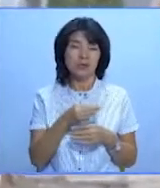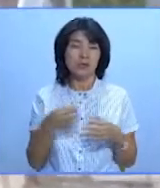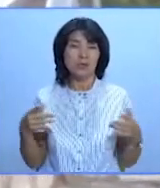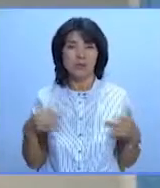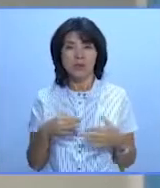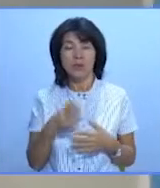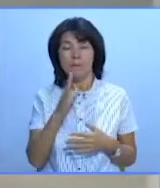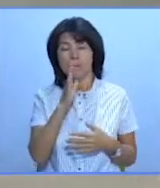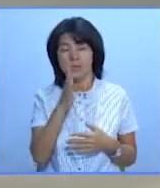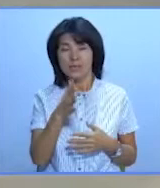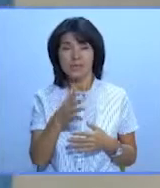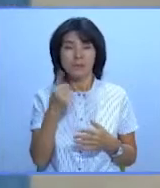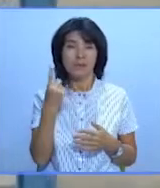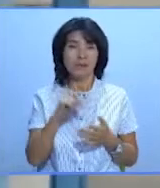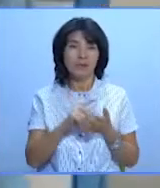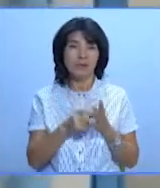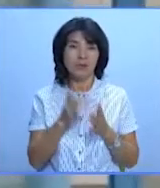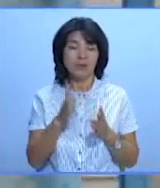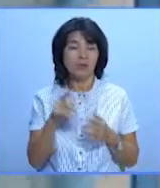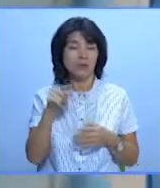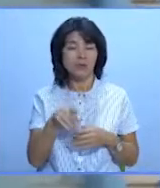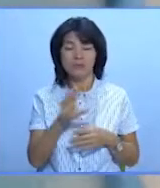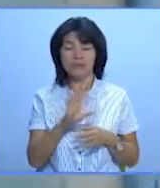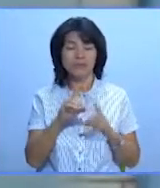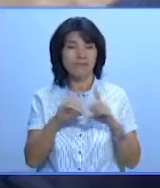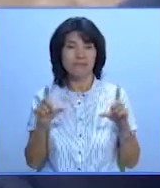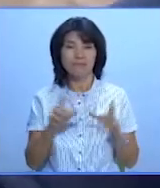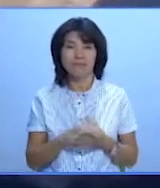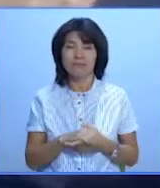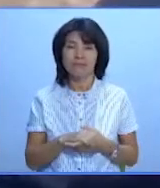анвар готовятся в этом идут party 1 класс но не в эту школу и